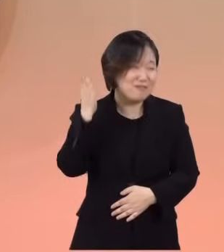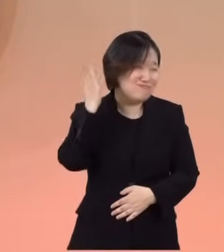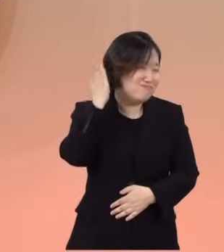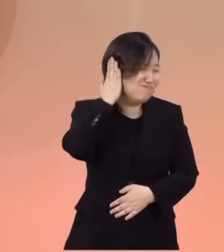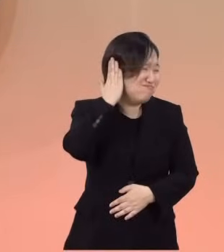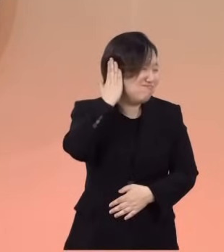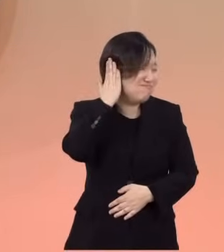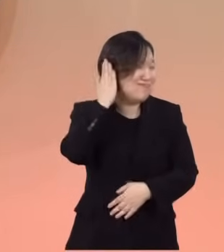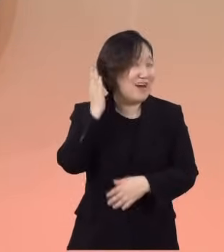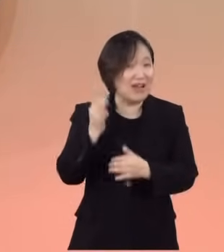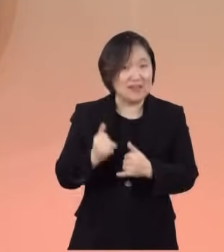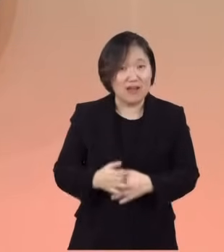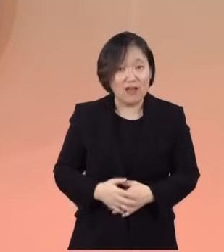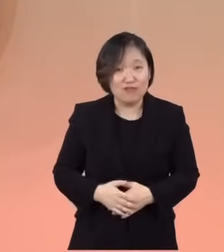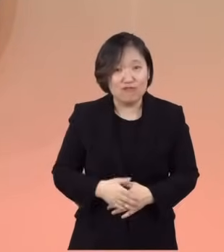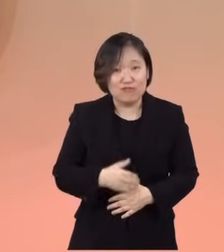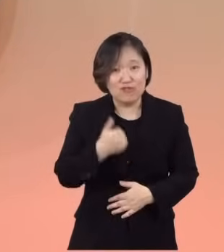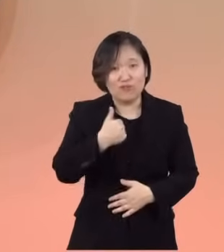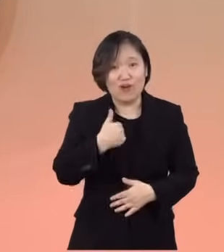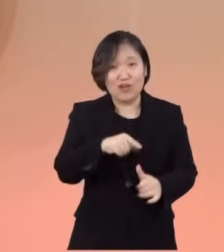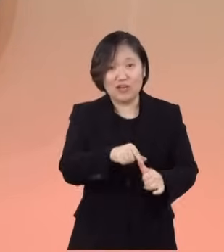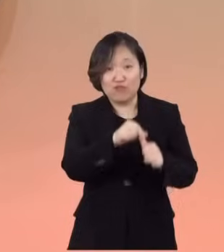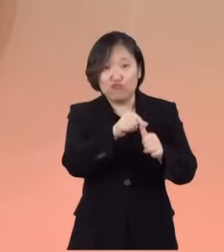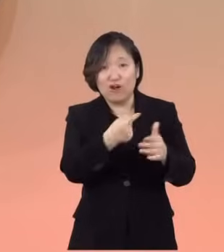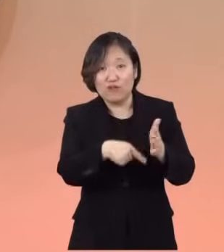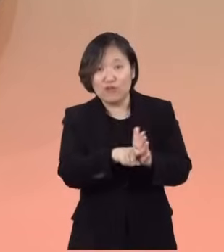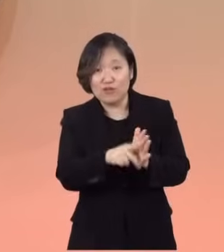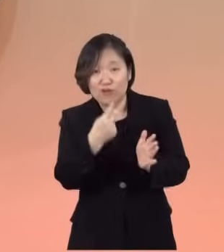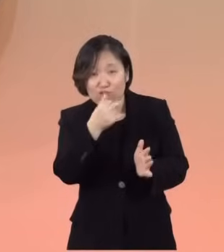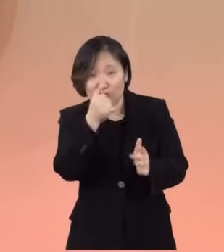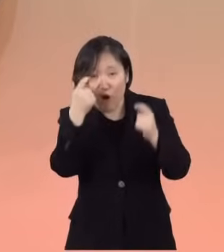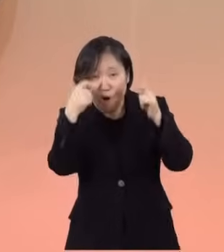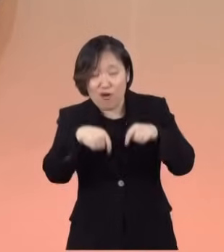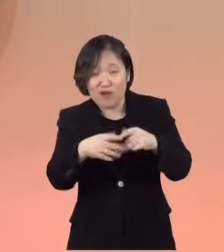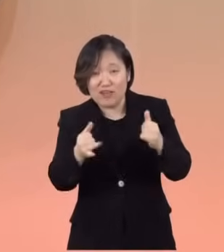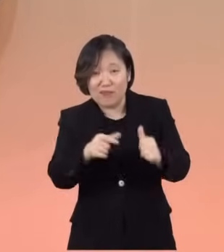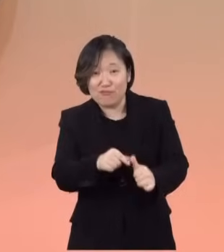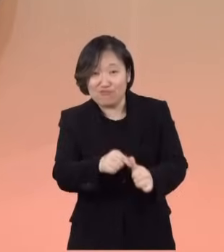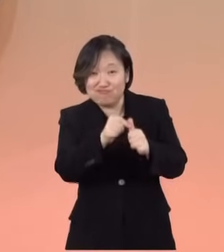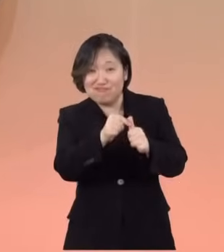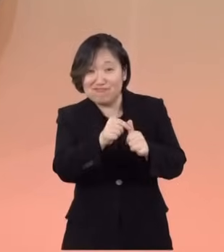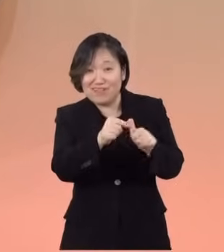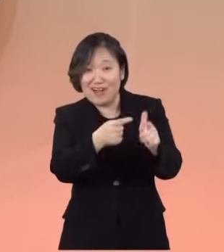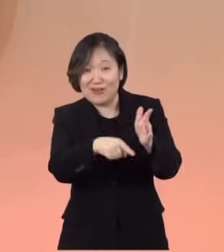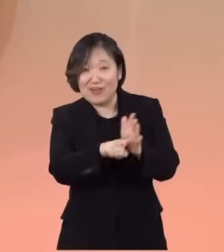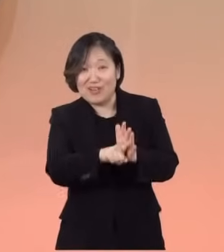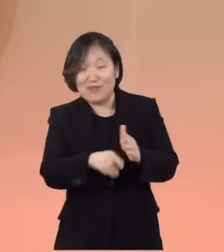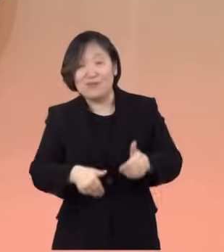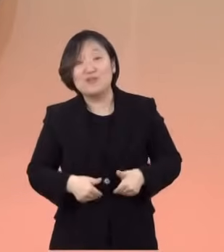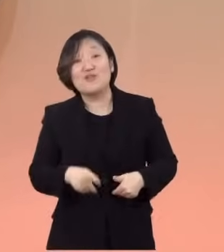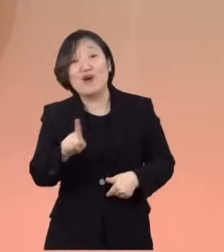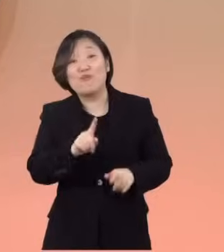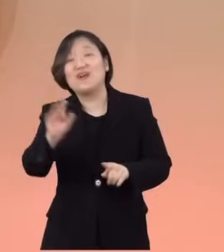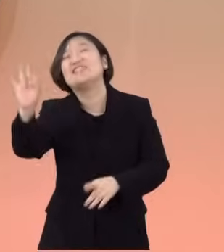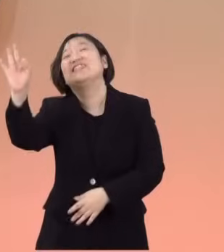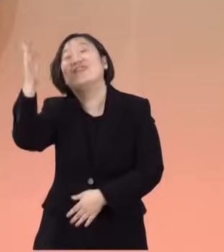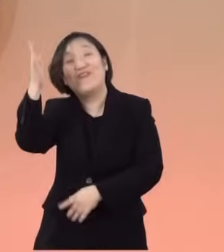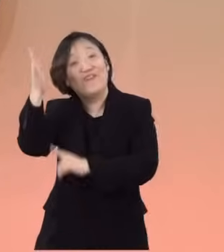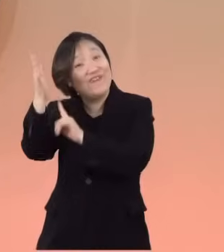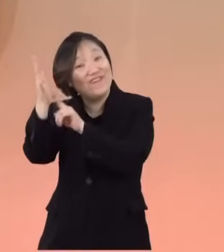고집세고이 어이 중생들을 도하면 결국이 특별한 능력 초능력이 있어야 되는